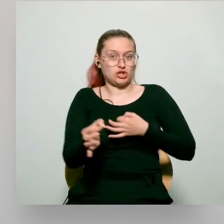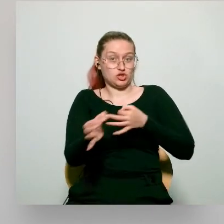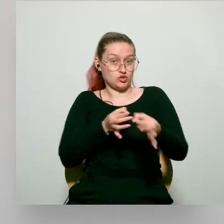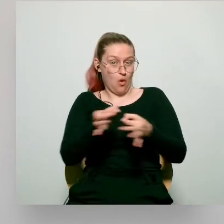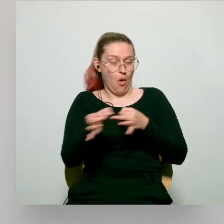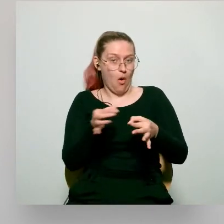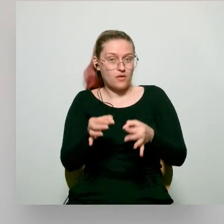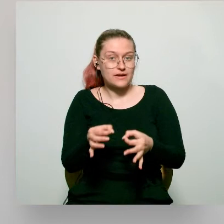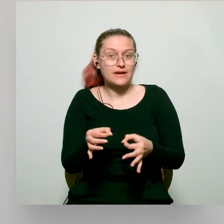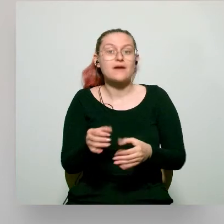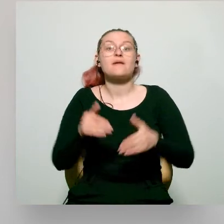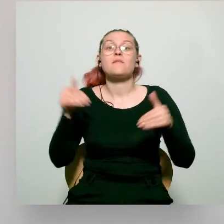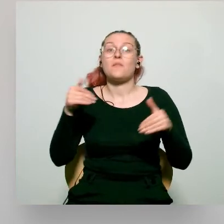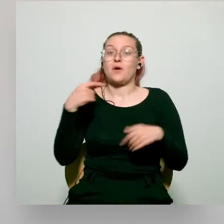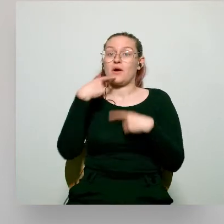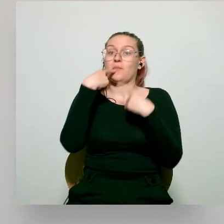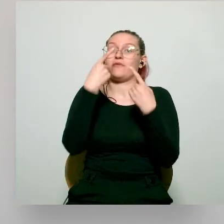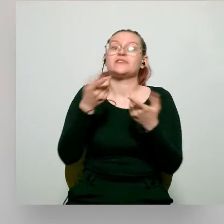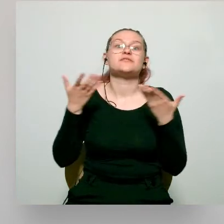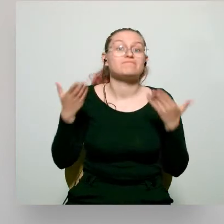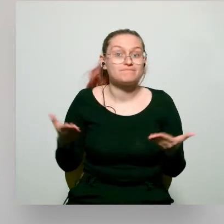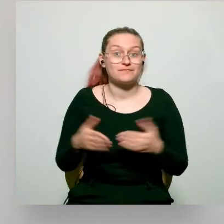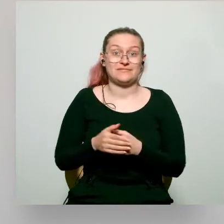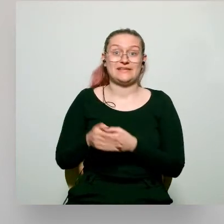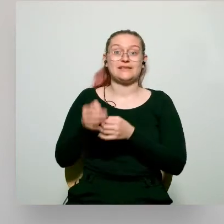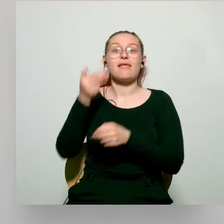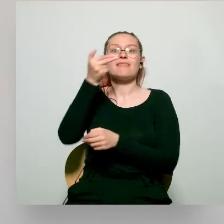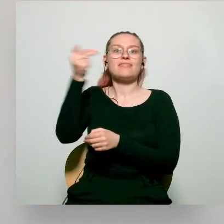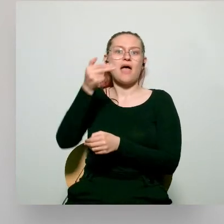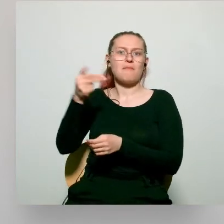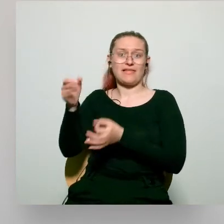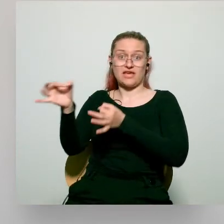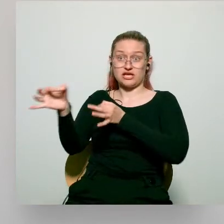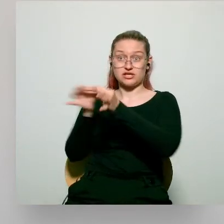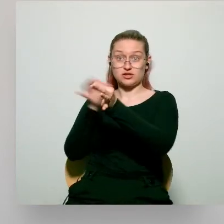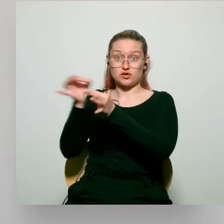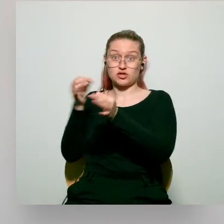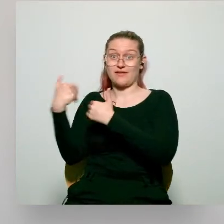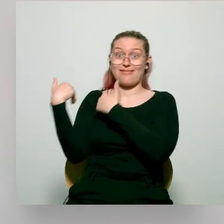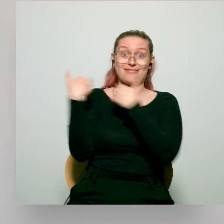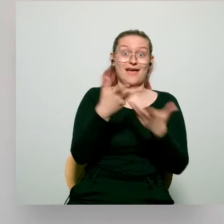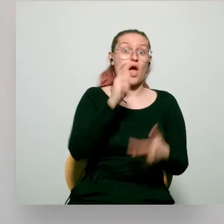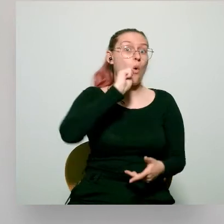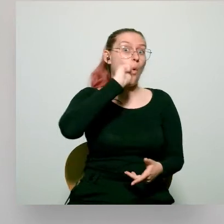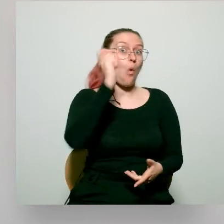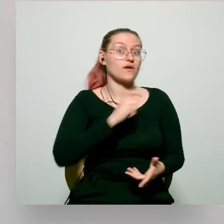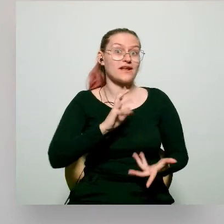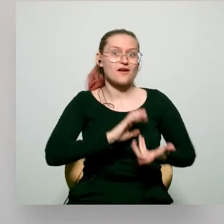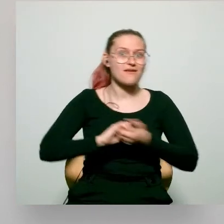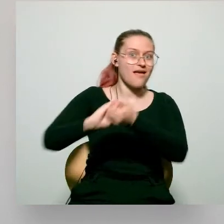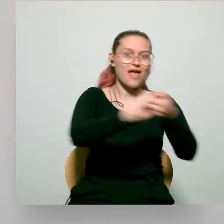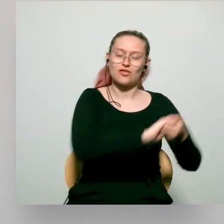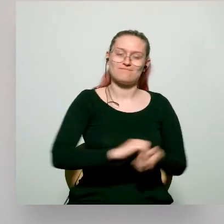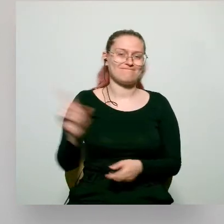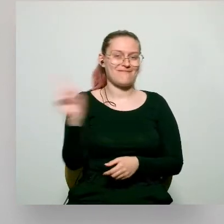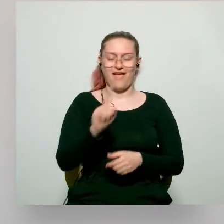motywy wcale nie jednoczą Ukrainy i nie ma w tym niczego złego. Oczywiście mamy różne